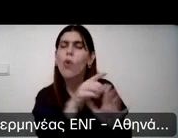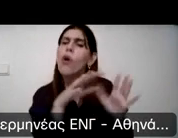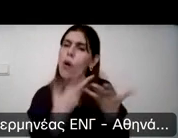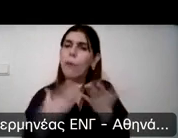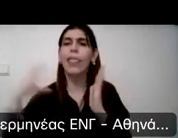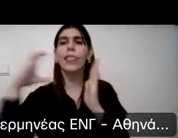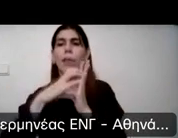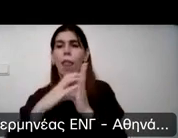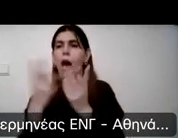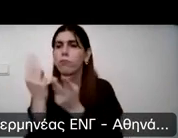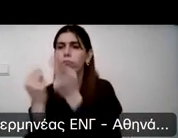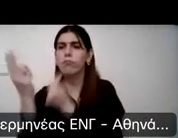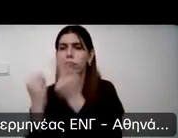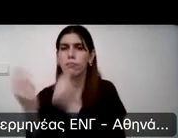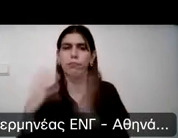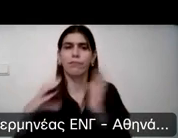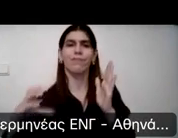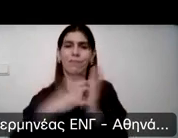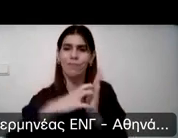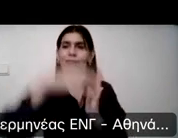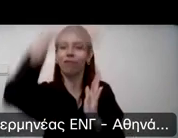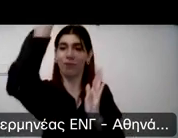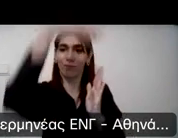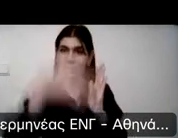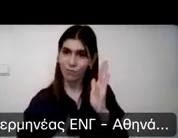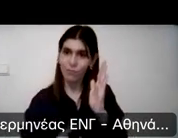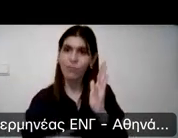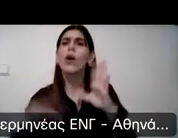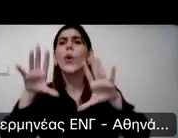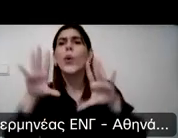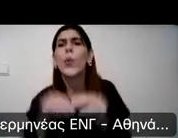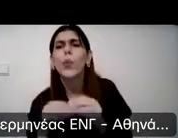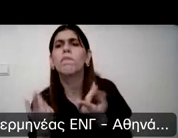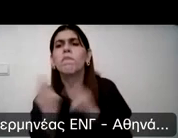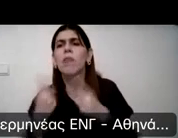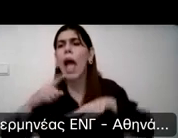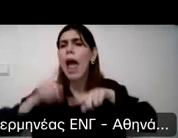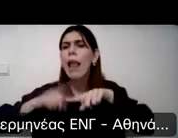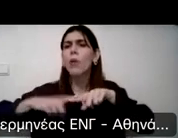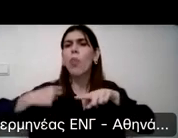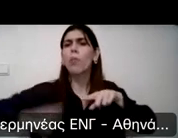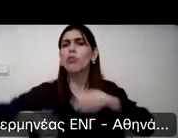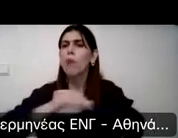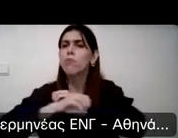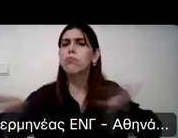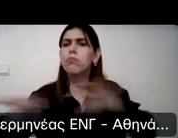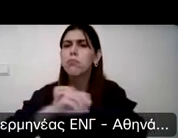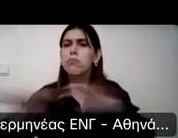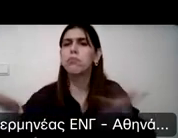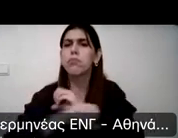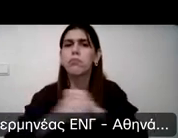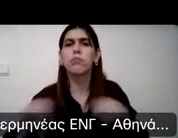αντιρατσιστικού σώματος ήταν να περιλαμβάνει κείμενα που κυκλοφορούν στην ελληνική δημόσια σφαίρα και αφορούν το